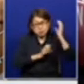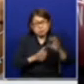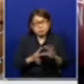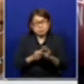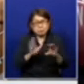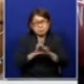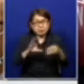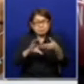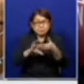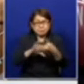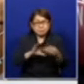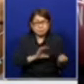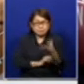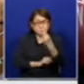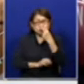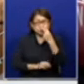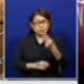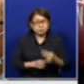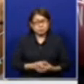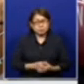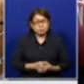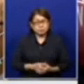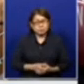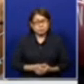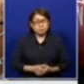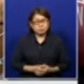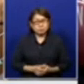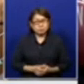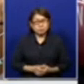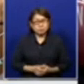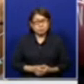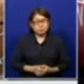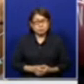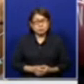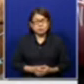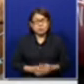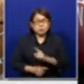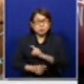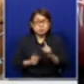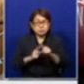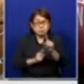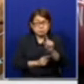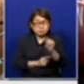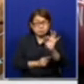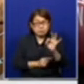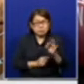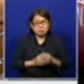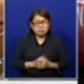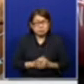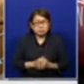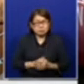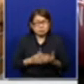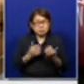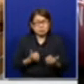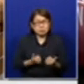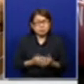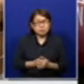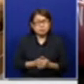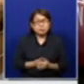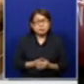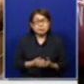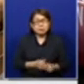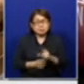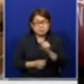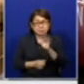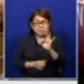1นะครับขออนุญาตวันที่29มกราคมสมา